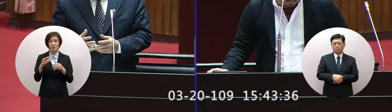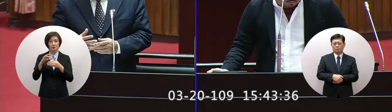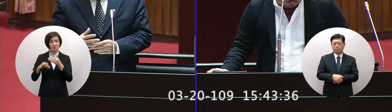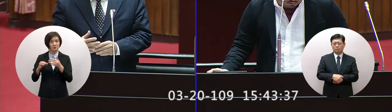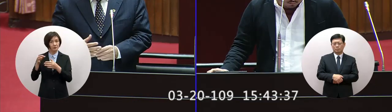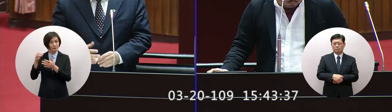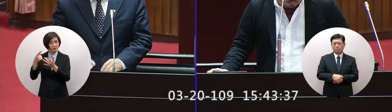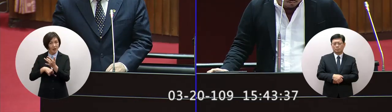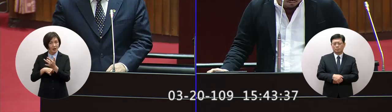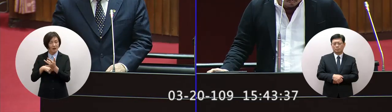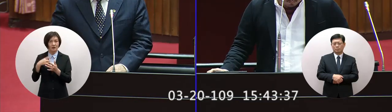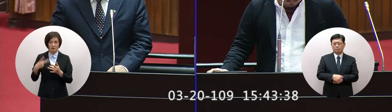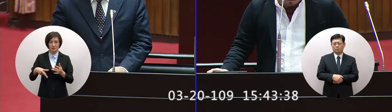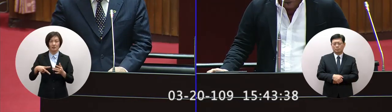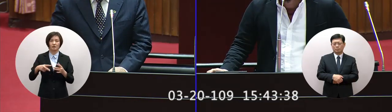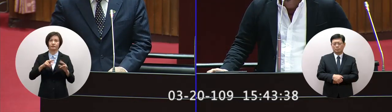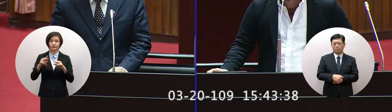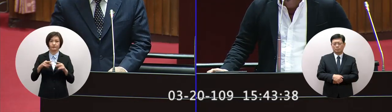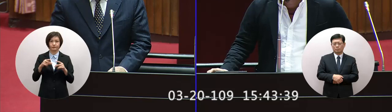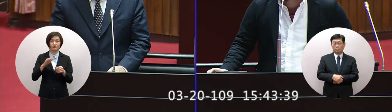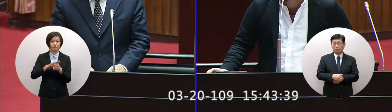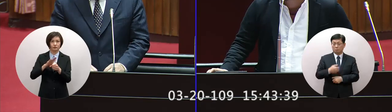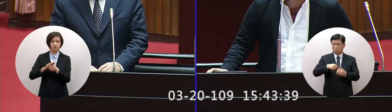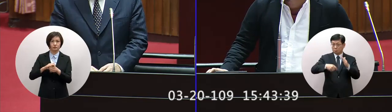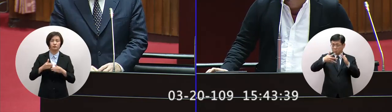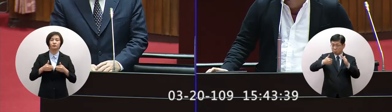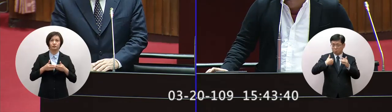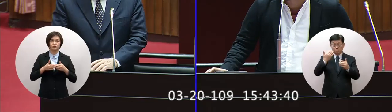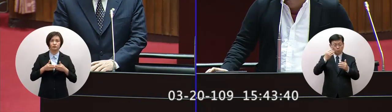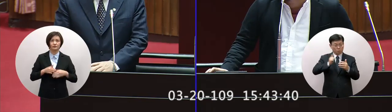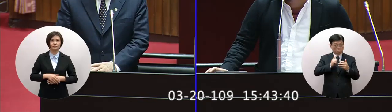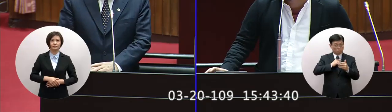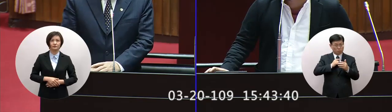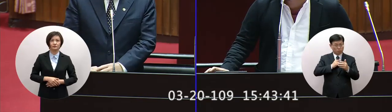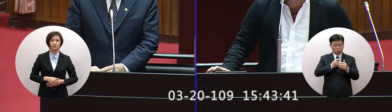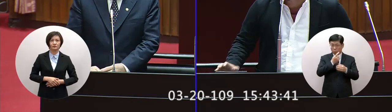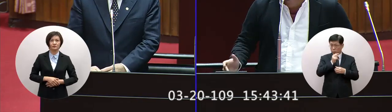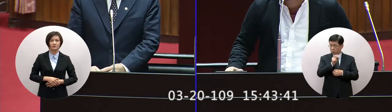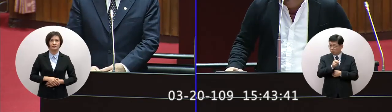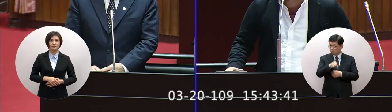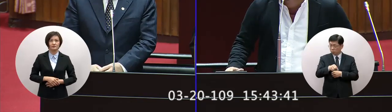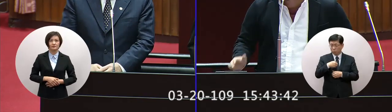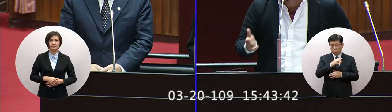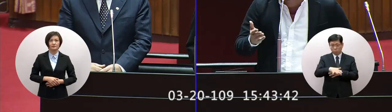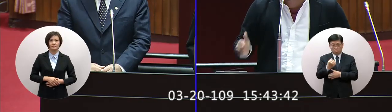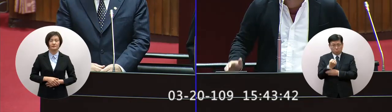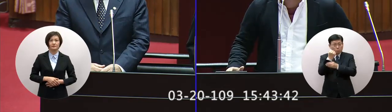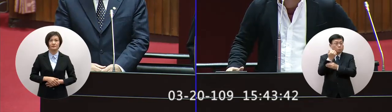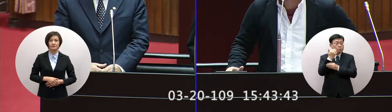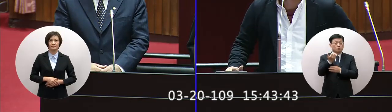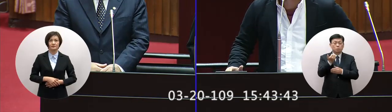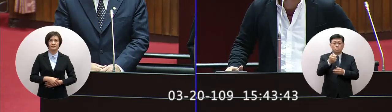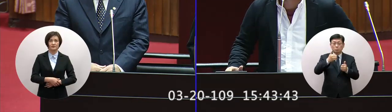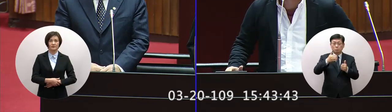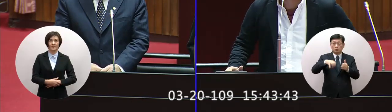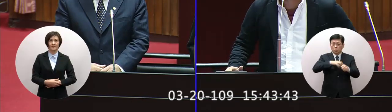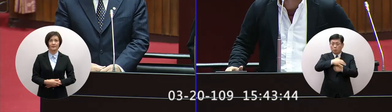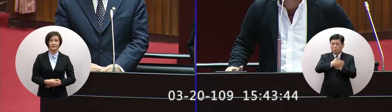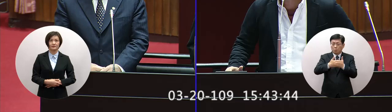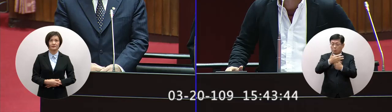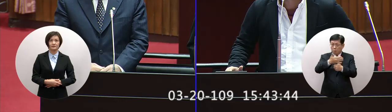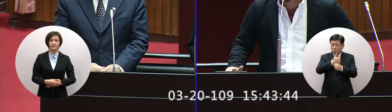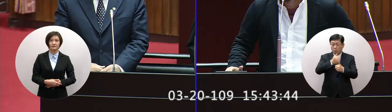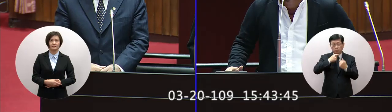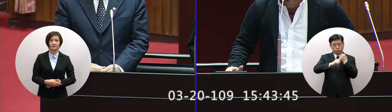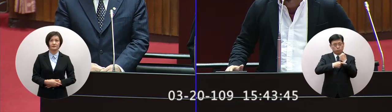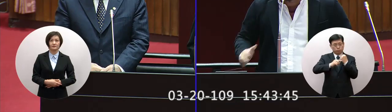不足的？那我们会来做进一步的检讨。 那院长从行政院的角度，其实你会支持，如果这个环保署提出这修